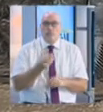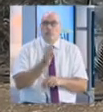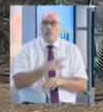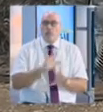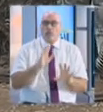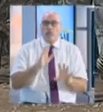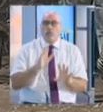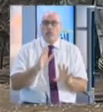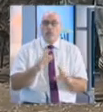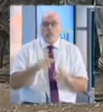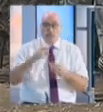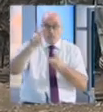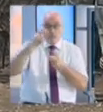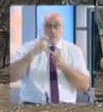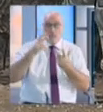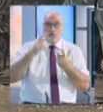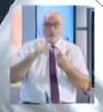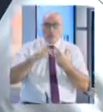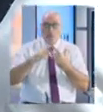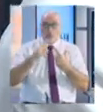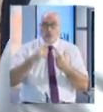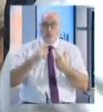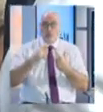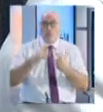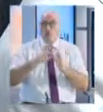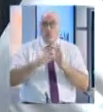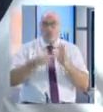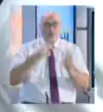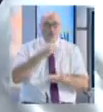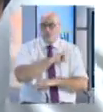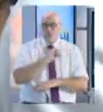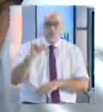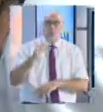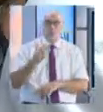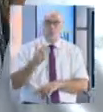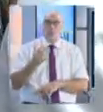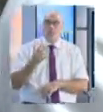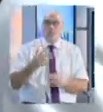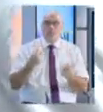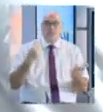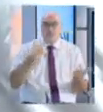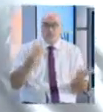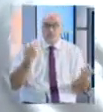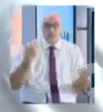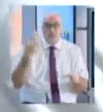من كل حادثة نستخلص الدروس والعبر. فمصابنا جلل، مصابنا كبير، فهذه الخسائر البشرية طبعا